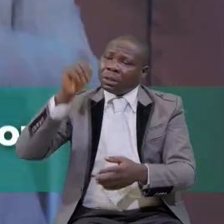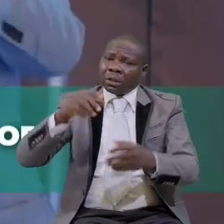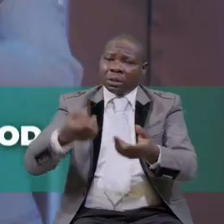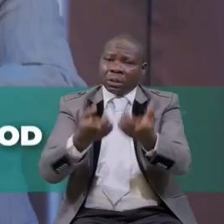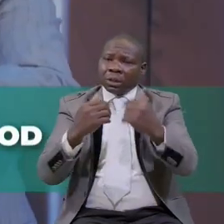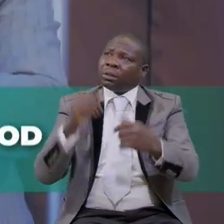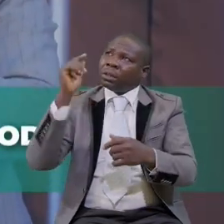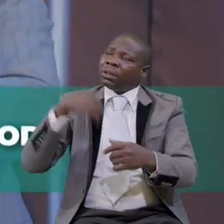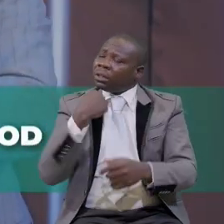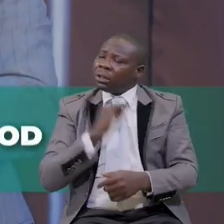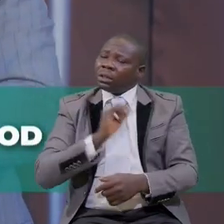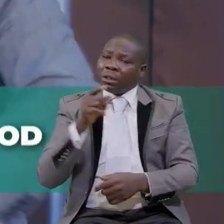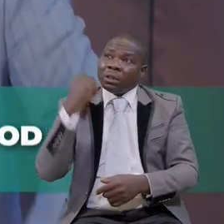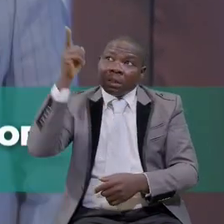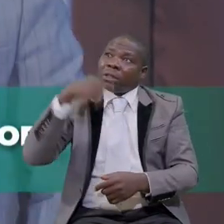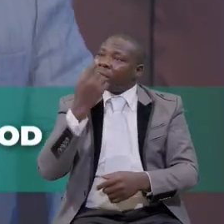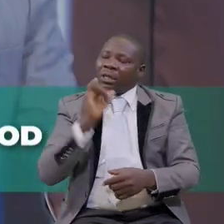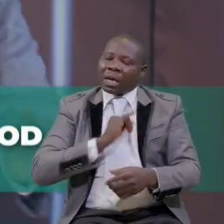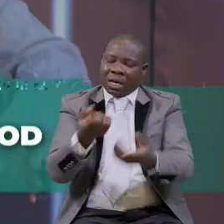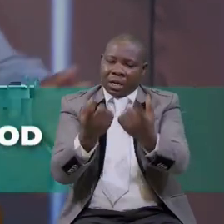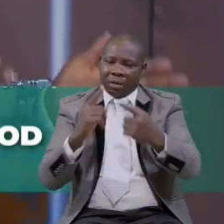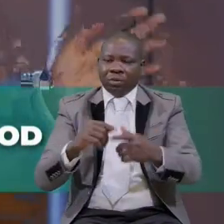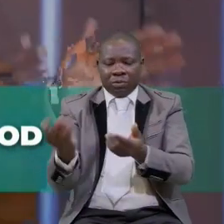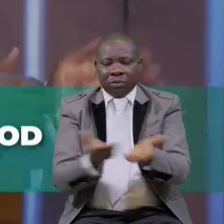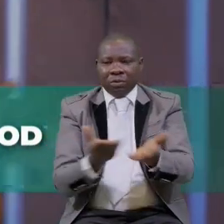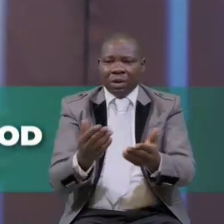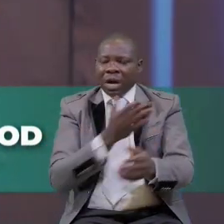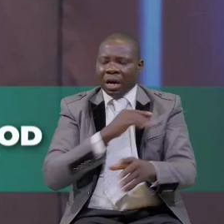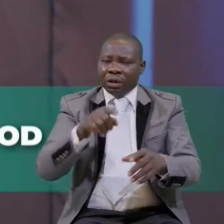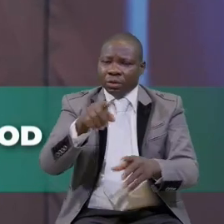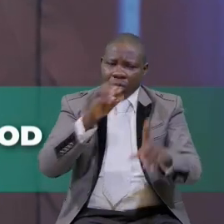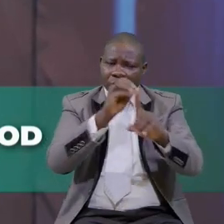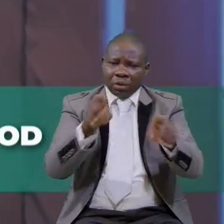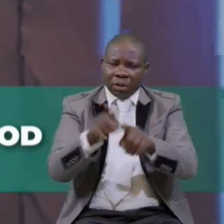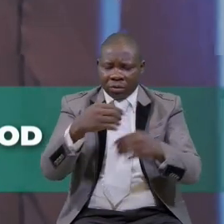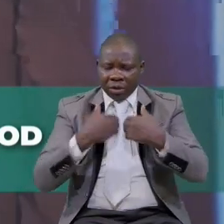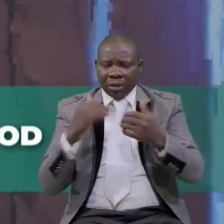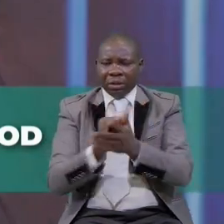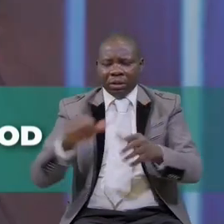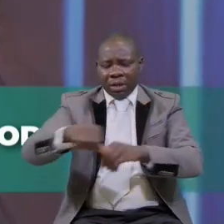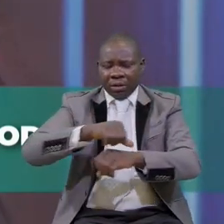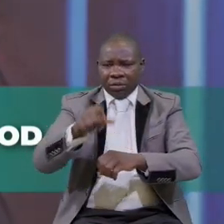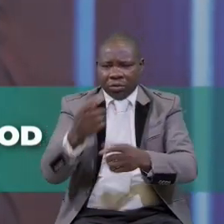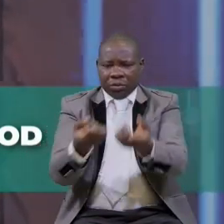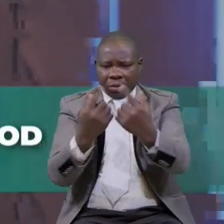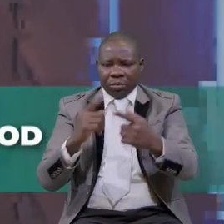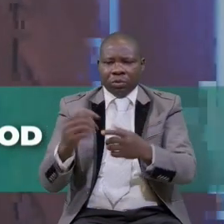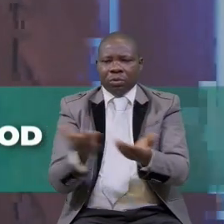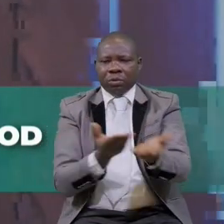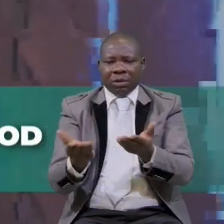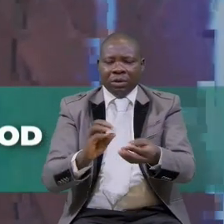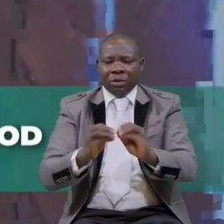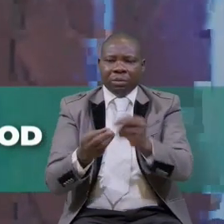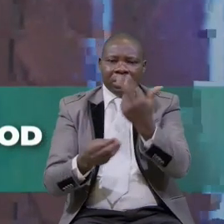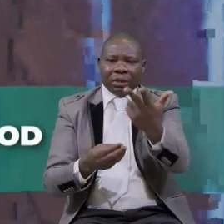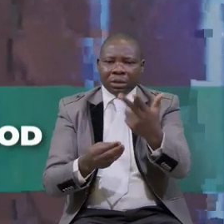Parce que je suis venu pour servir. Et vous aussi, quand vous avez cette onction, vous venez pour servir. Troisièmement,